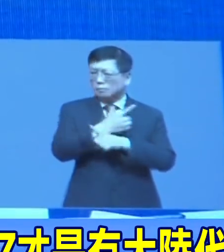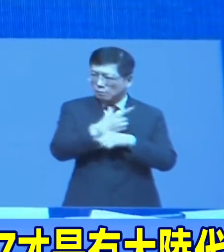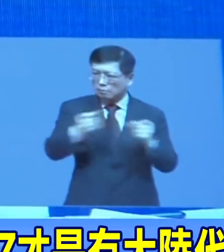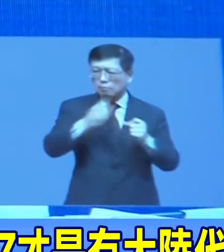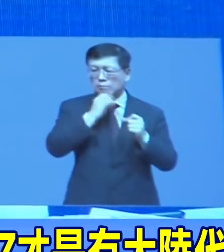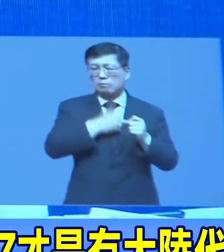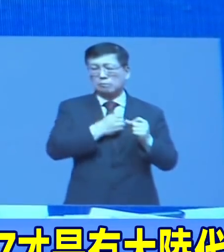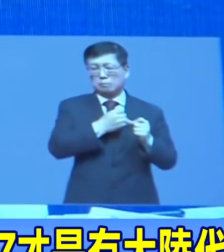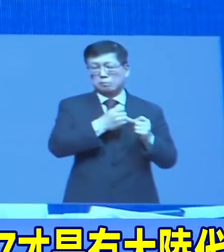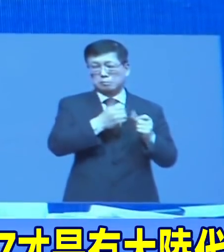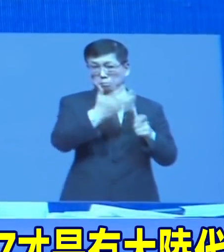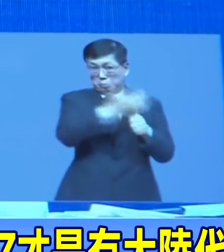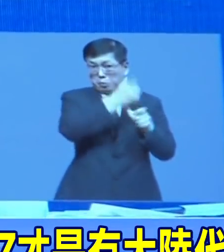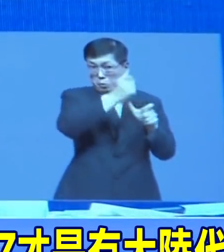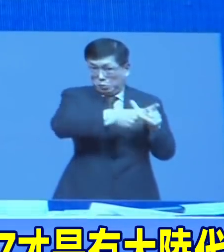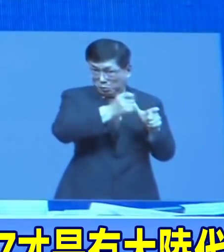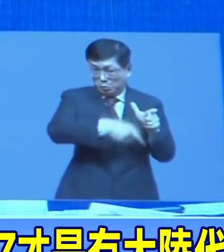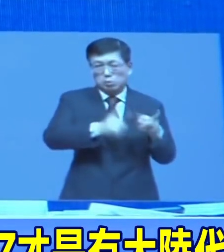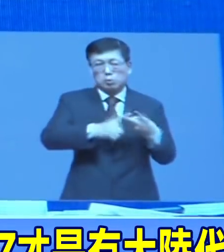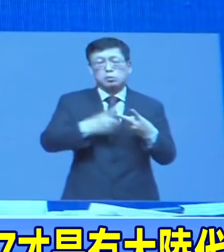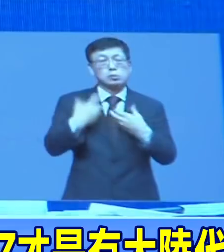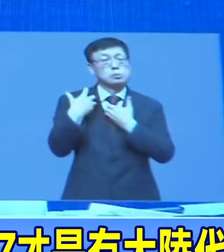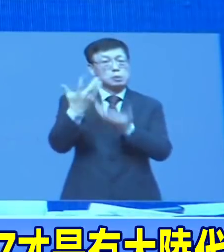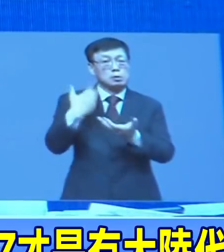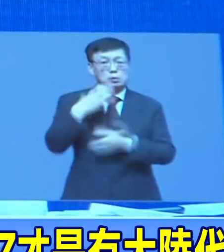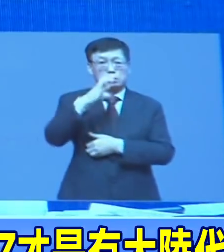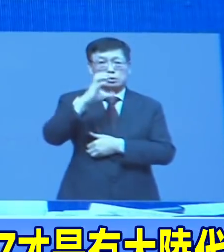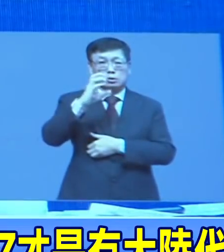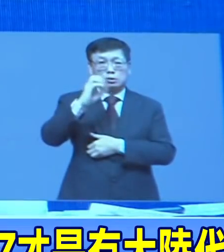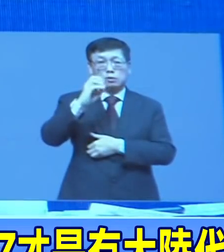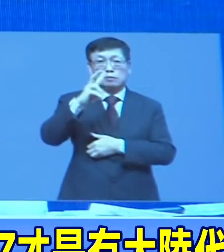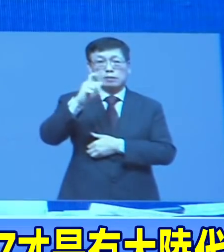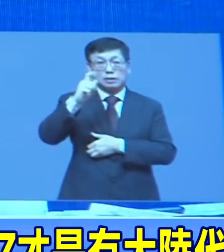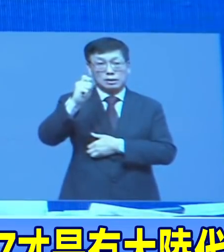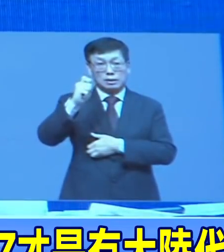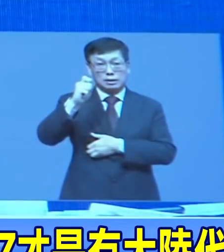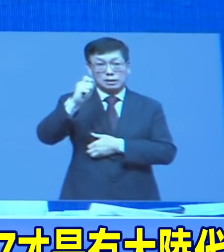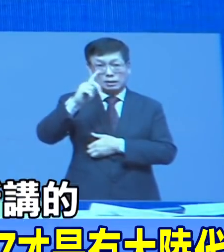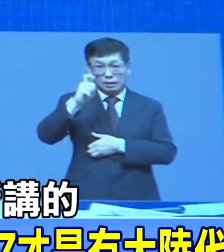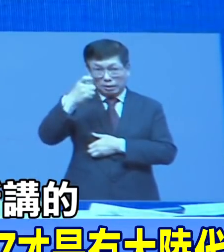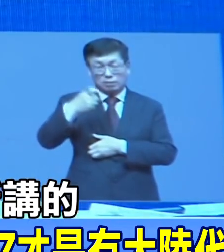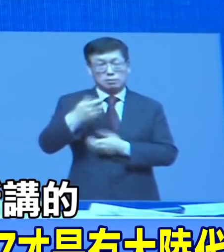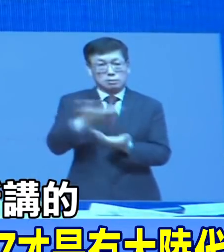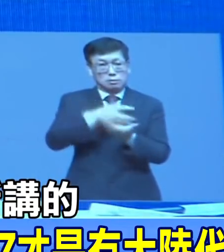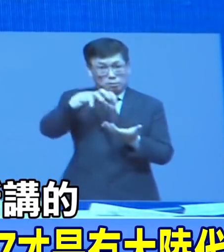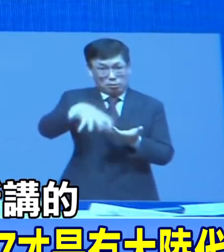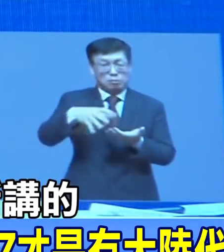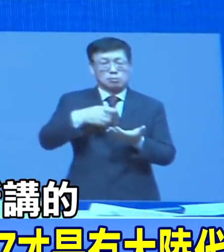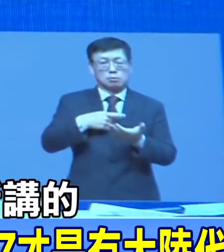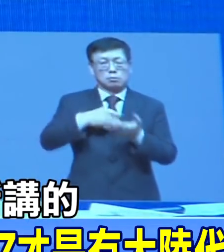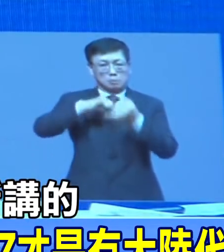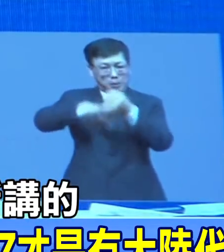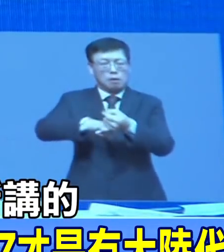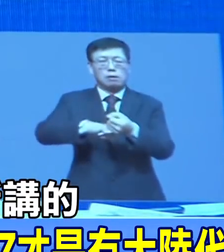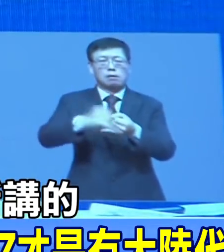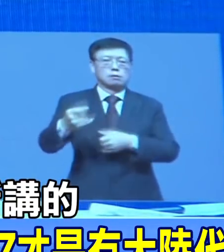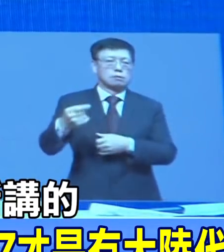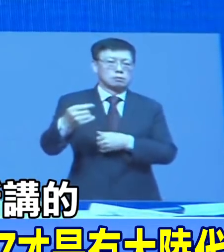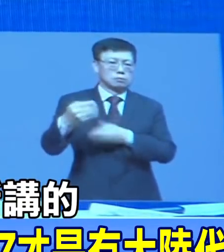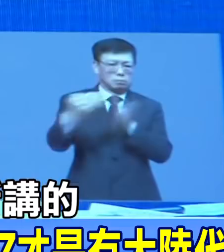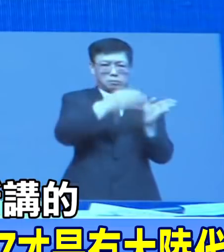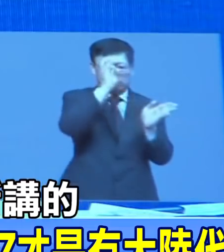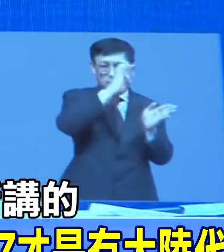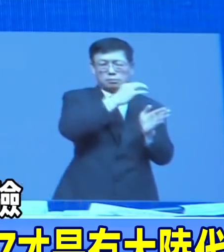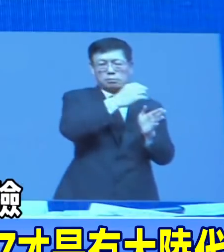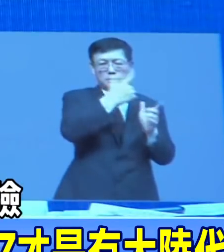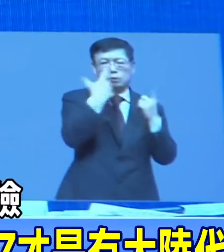原厂，或者透过 COVAX 的平台向原厂来洽定，输入后就如刚刚庄副署长